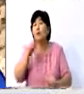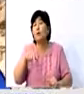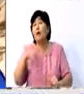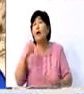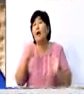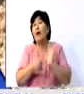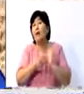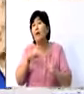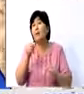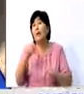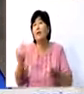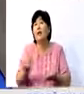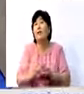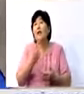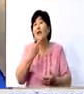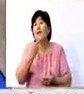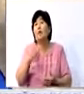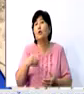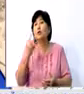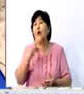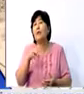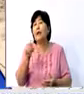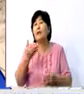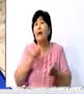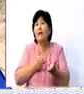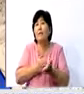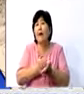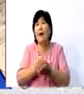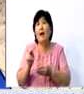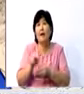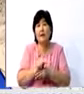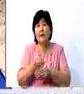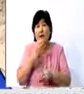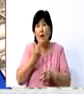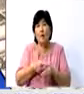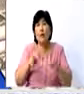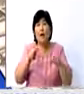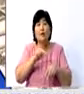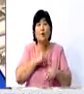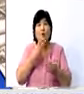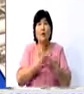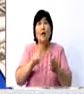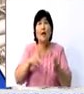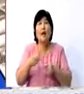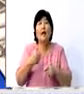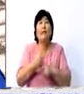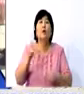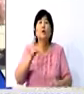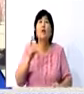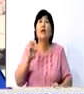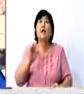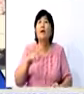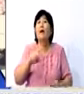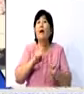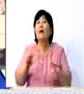бөлінсе, жылу жүйесін жаңғыртуға 2,3 миллиардтан аса қаржы бағытталған. Осы орайда атқарылған жұмыстарды көру үшін қала әкімі Нұрлыбек Нәлібаев шаһар